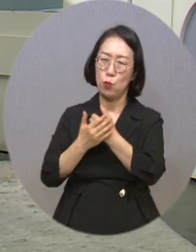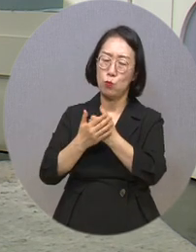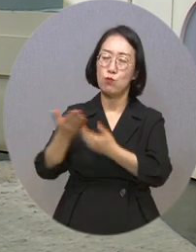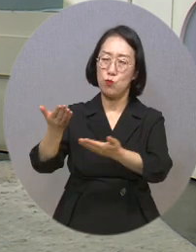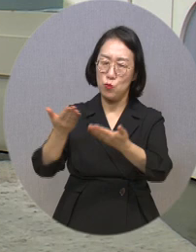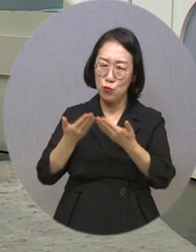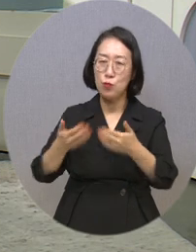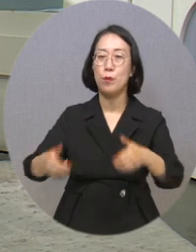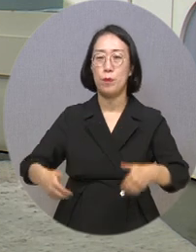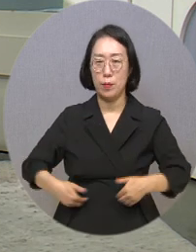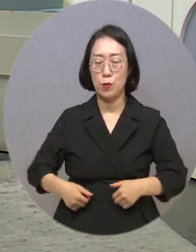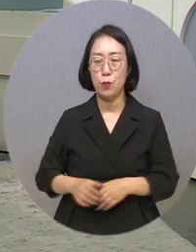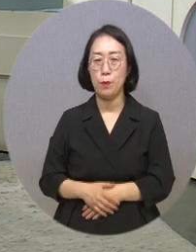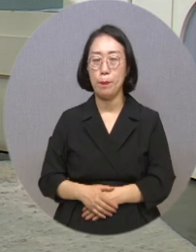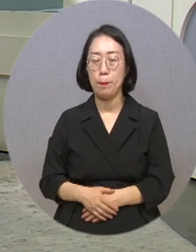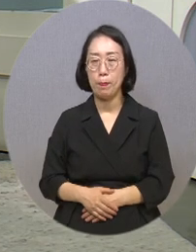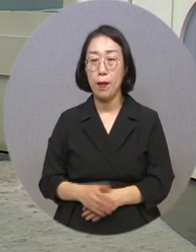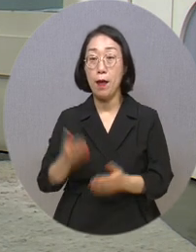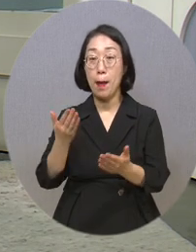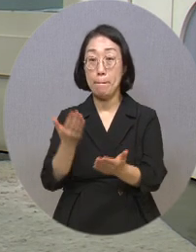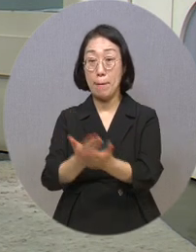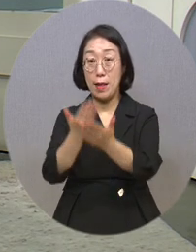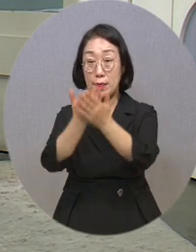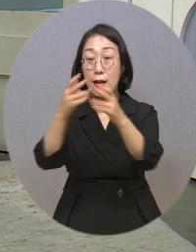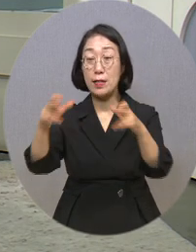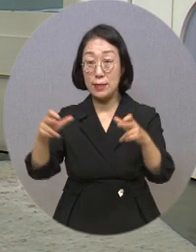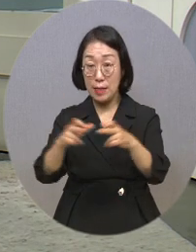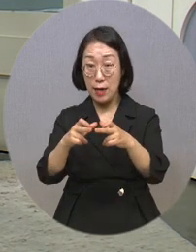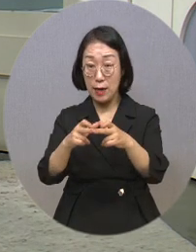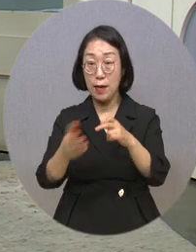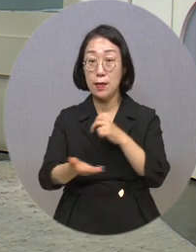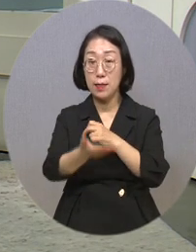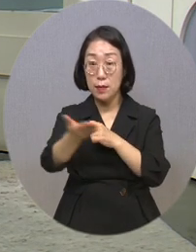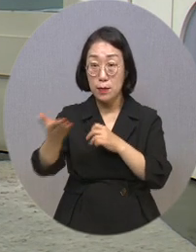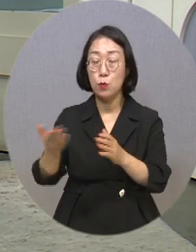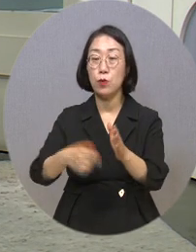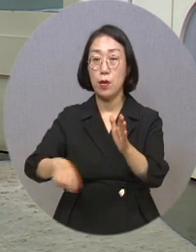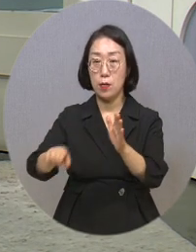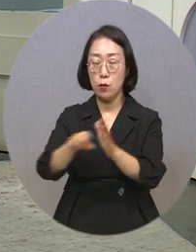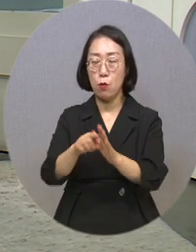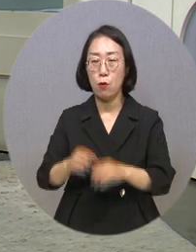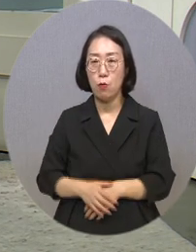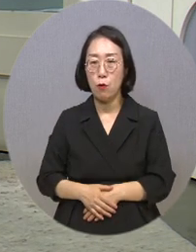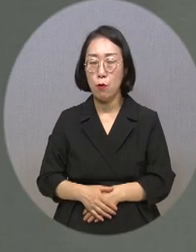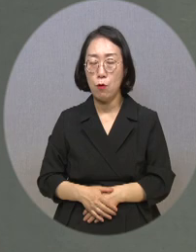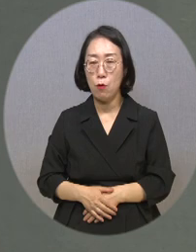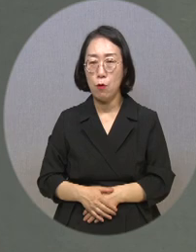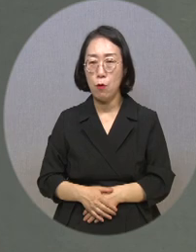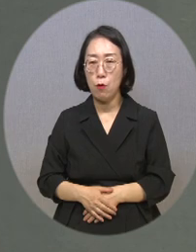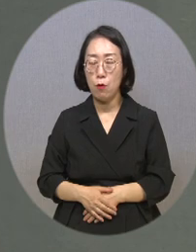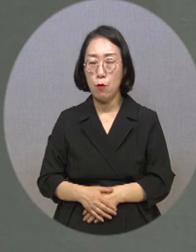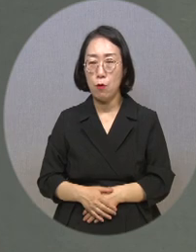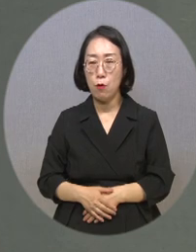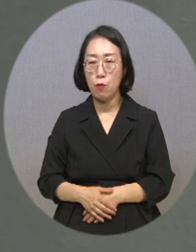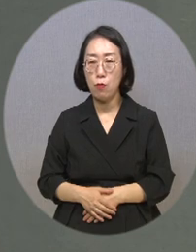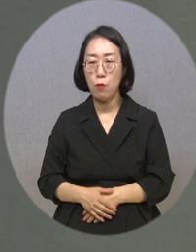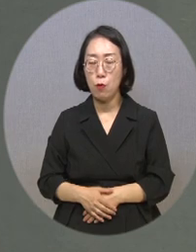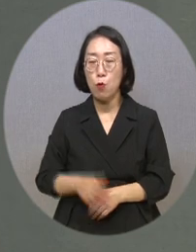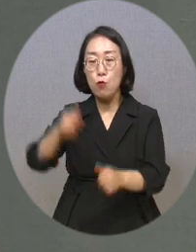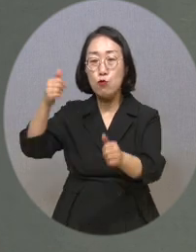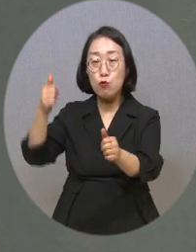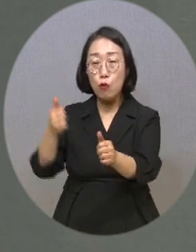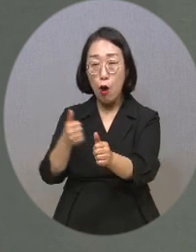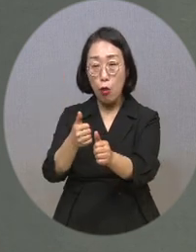싶습니다. 그 발달 장애인들을 위해서 성년 후견인 제도 뭐